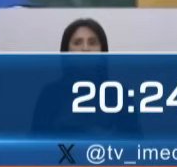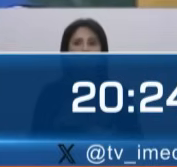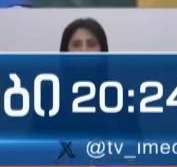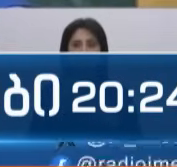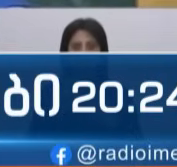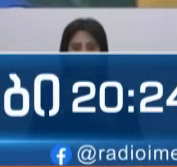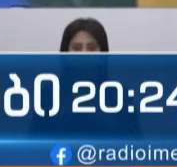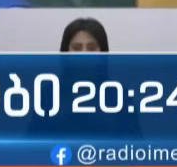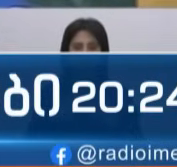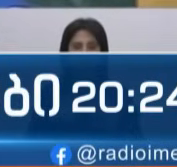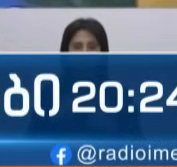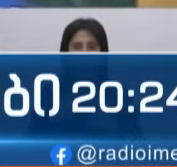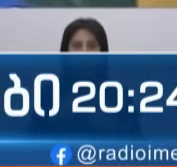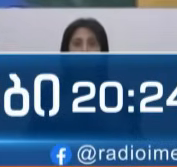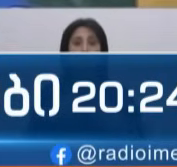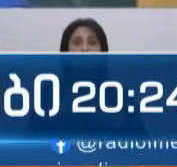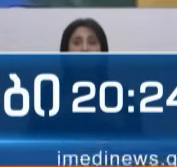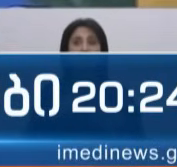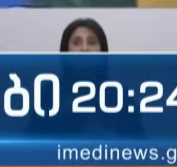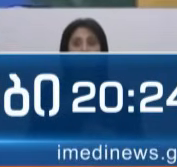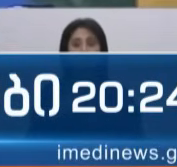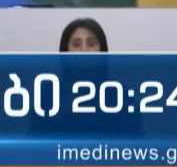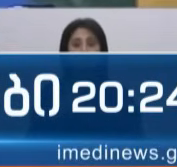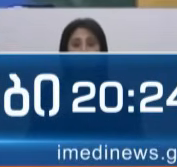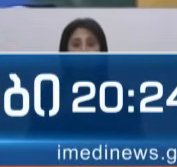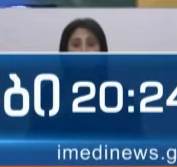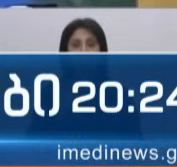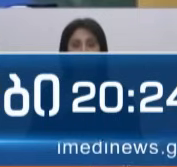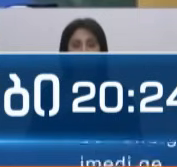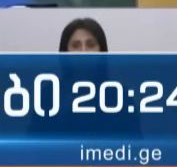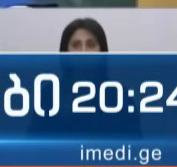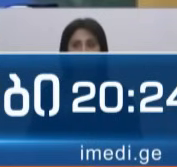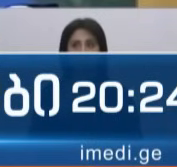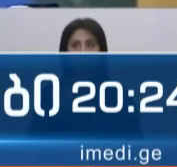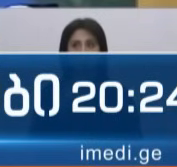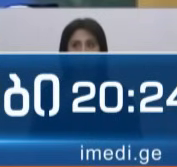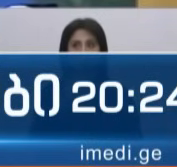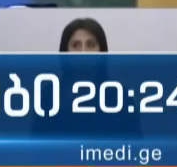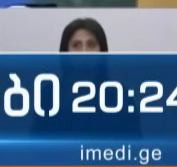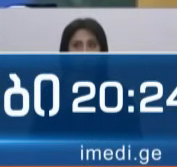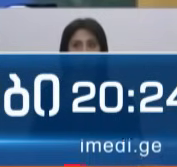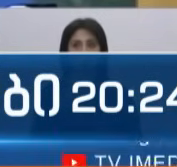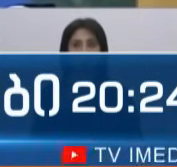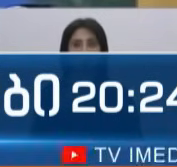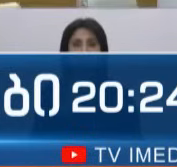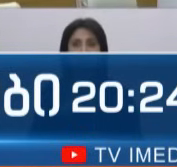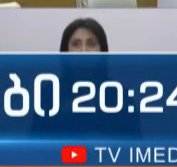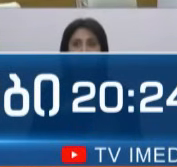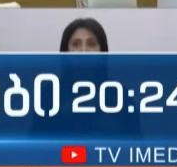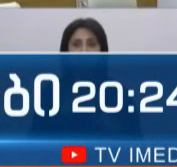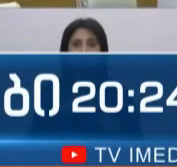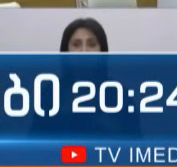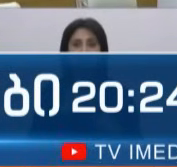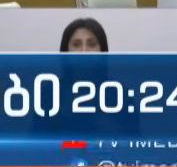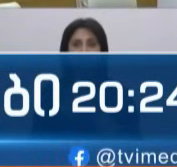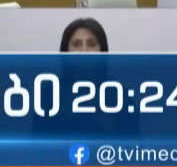ბიზნეს სექტორში დასაქმება, მარტო ბიზნეს სექტორში იყო 534,000 ადამიანი 2012 წელს, როცა გიორგი ვაშაძე იყო